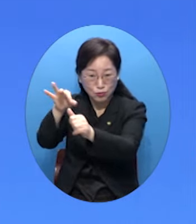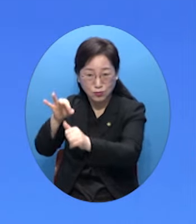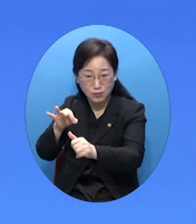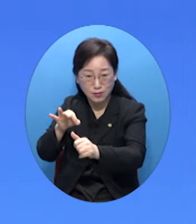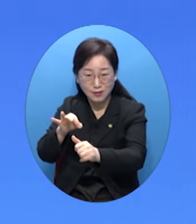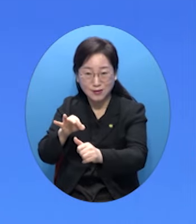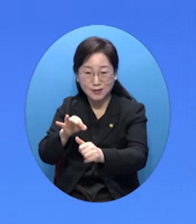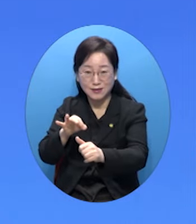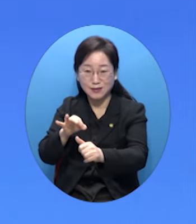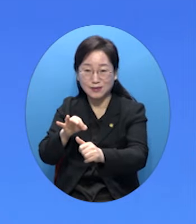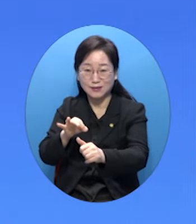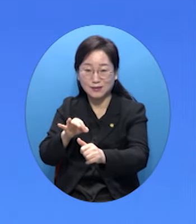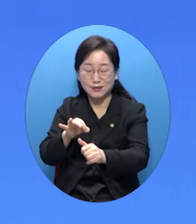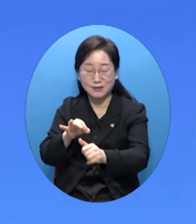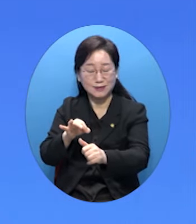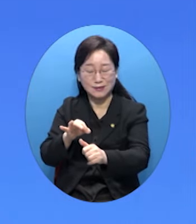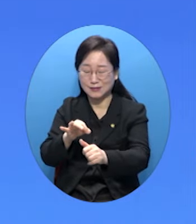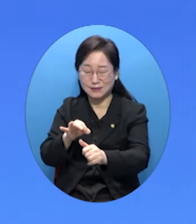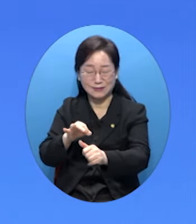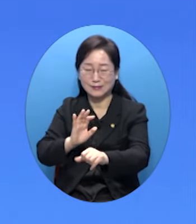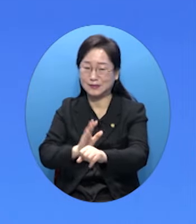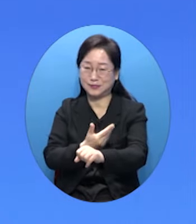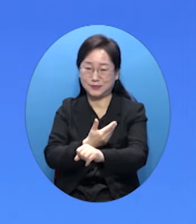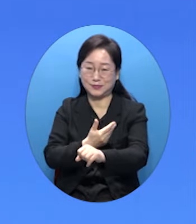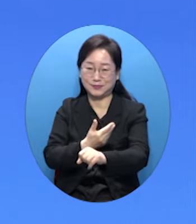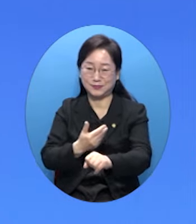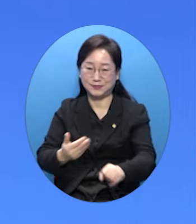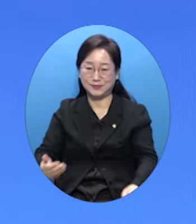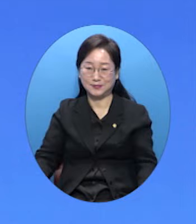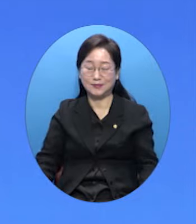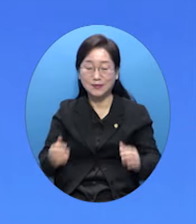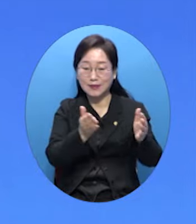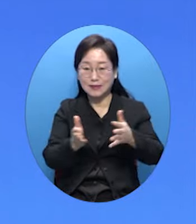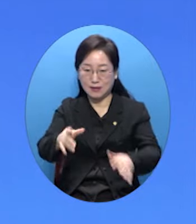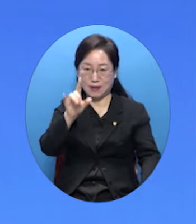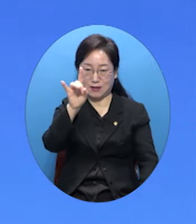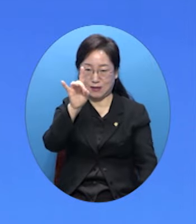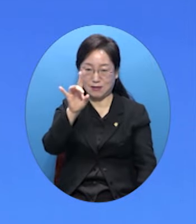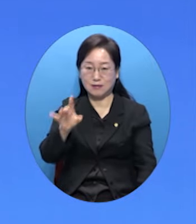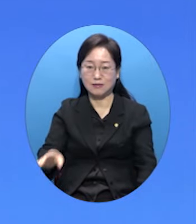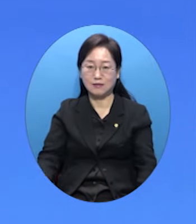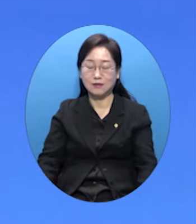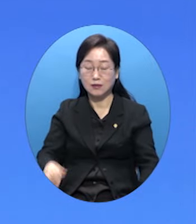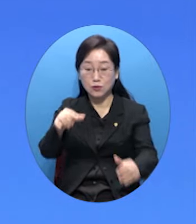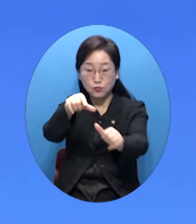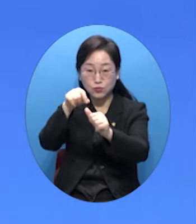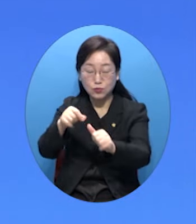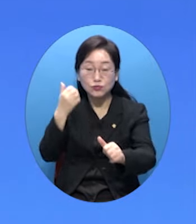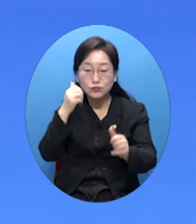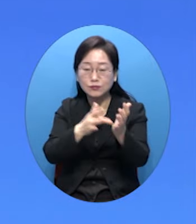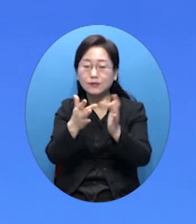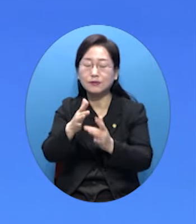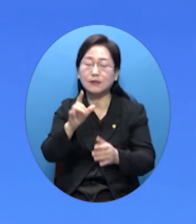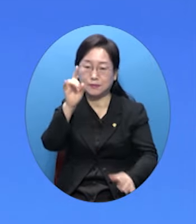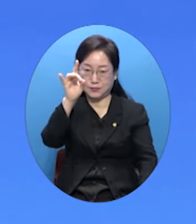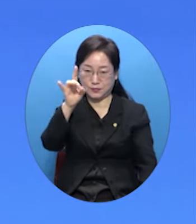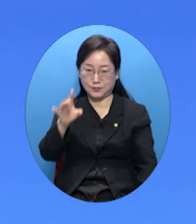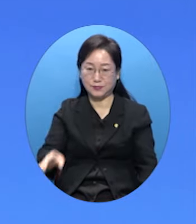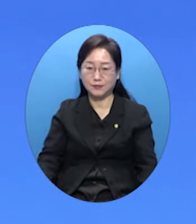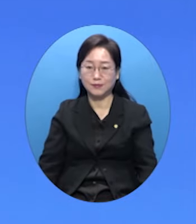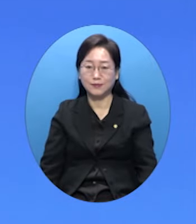그러한 것은 잘못된 주장입니다. 길은 하나입니다. 구원의 길은 예수님밖에 없습니다.